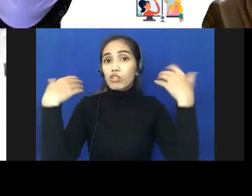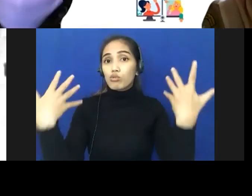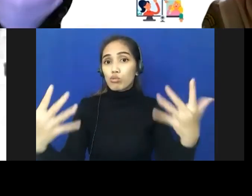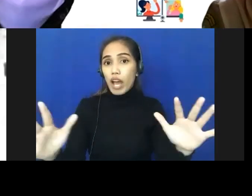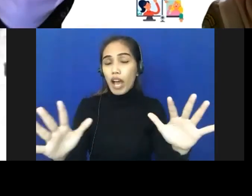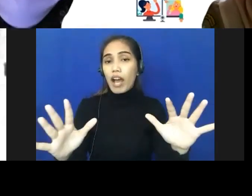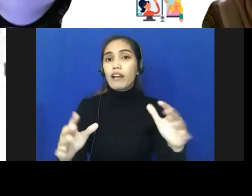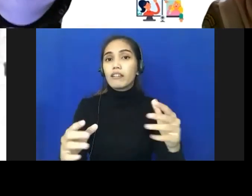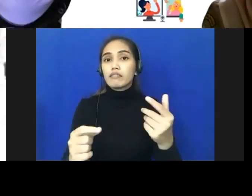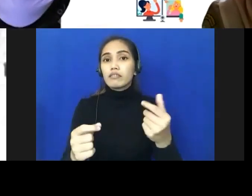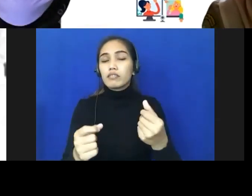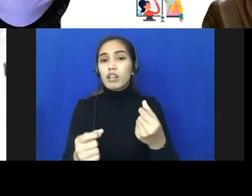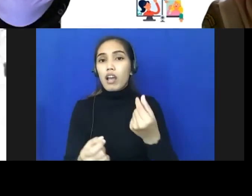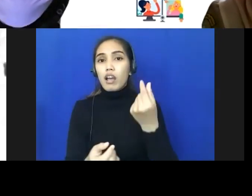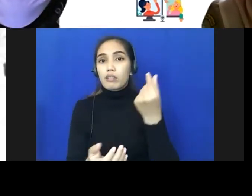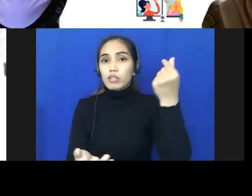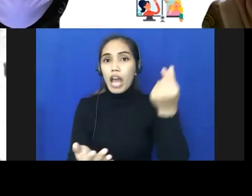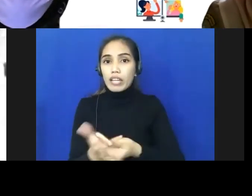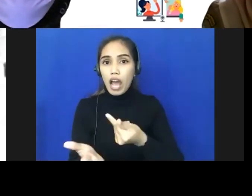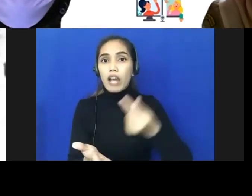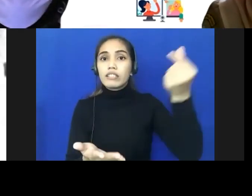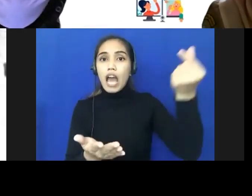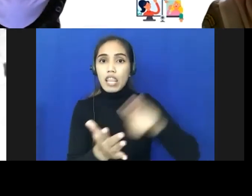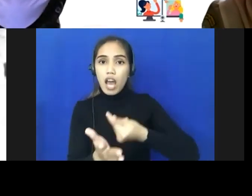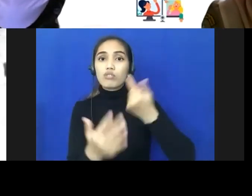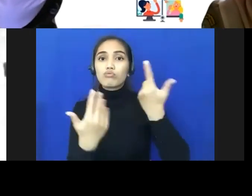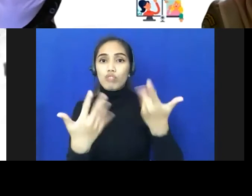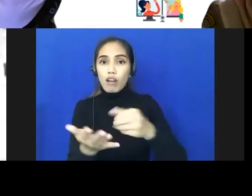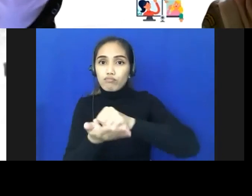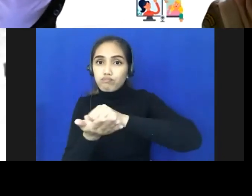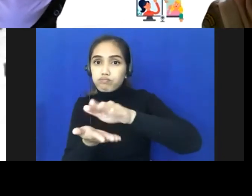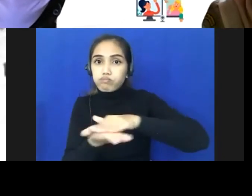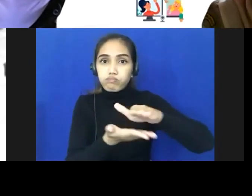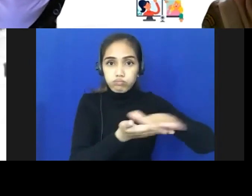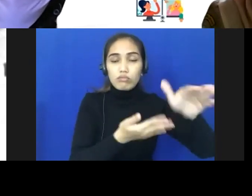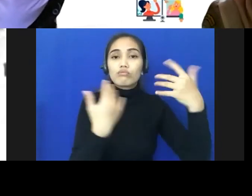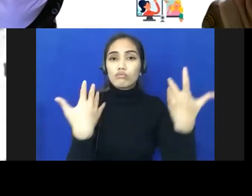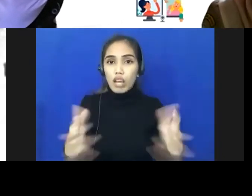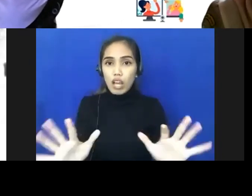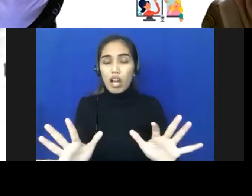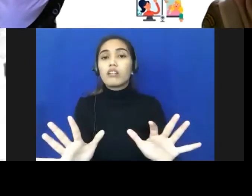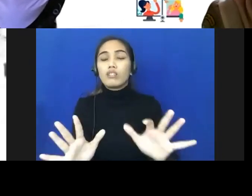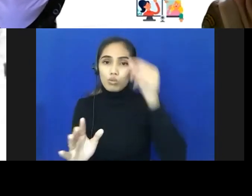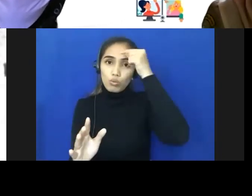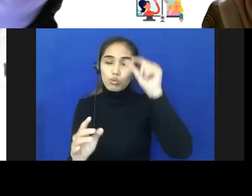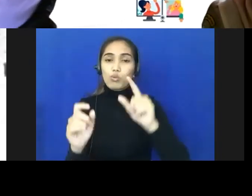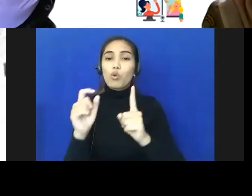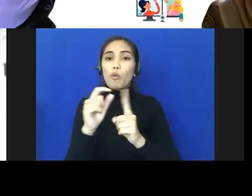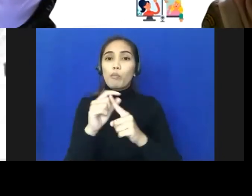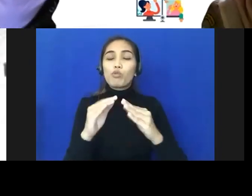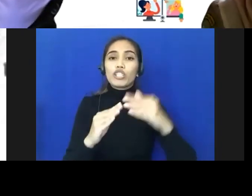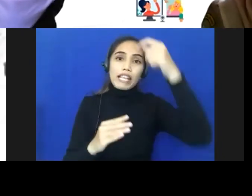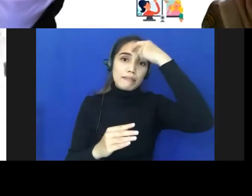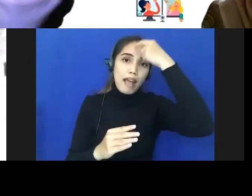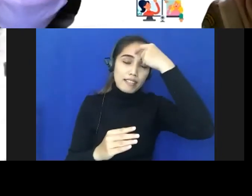menyediakan dana ya Dok ya, dana BOK untuk penyelenggaraan Kalakarya di puskesmas-puskesmas tertentu ya.